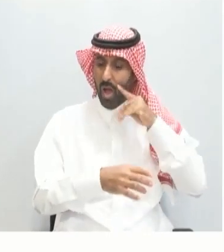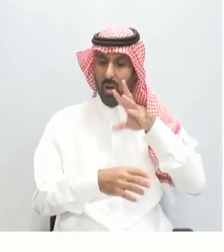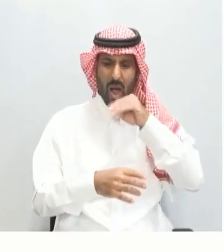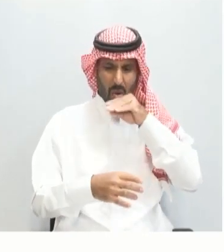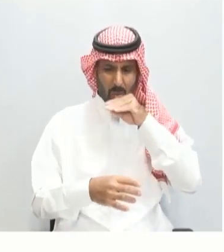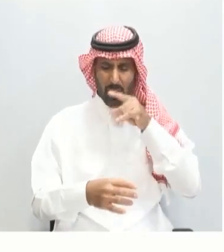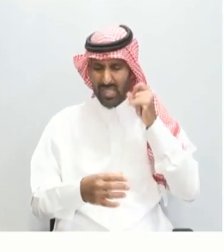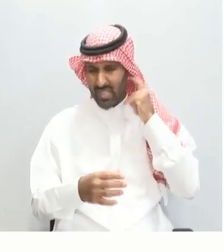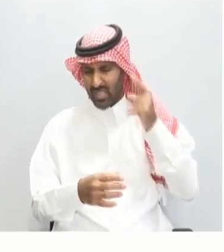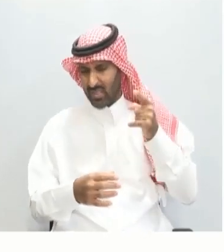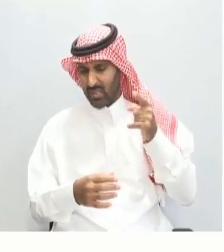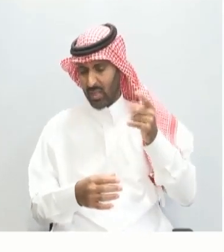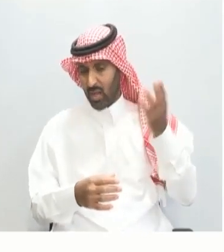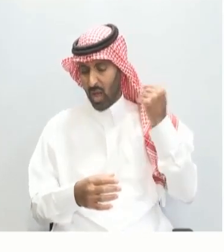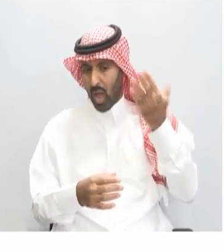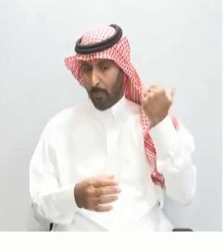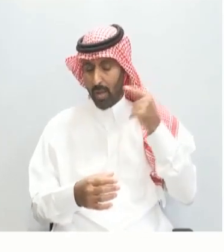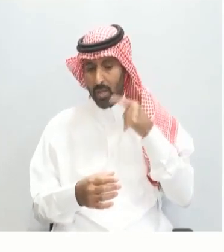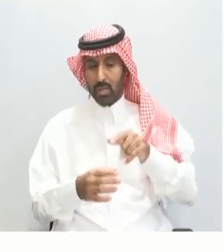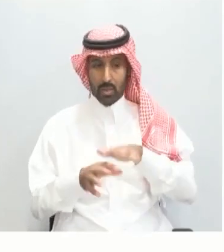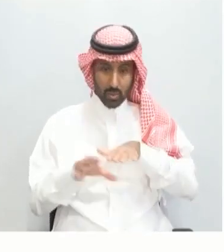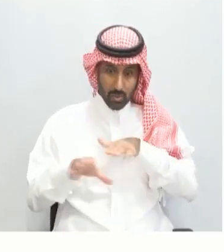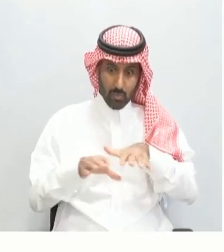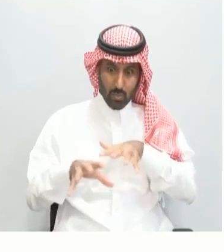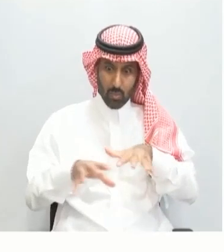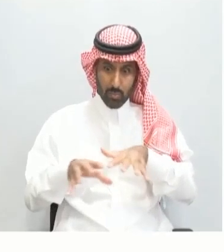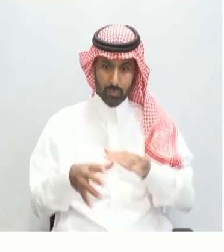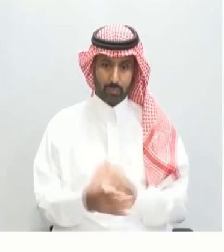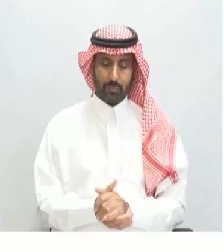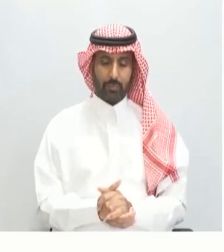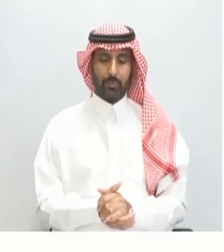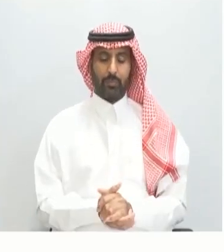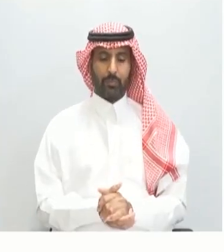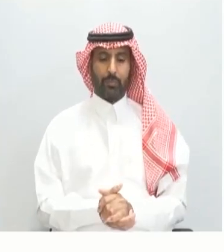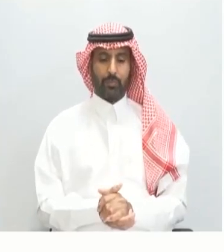وهذه ما يسبق عاده حدوث الزلازل